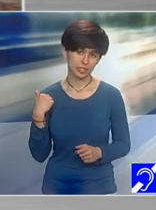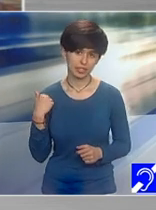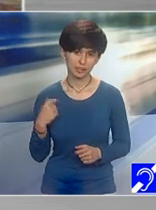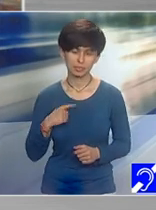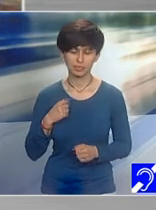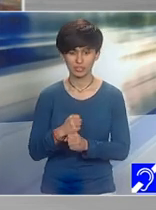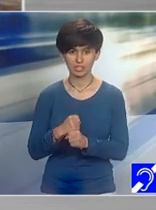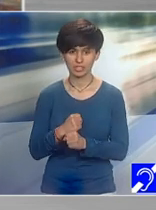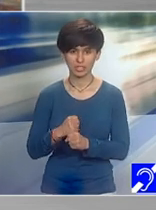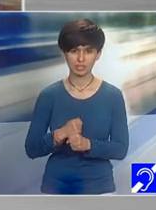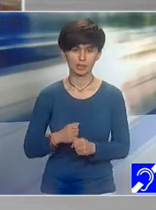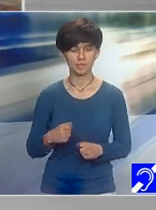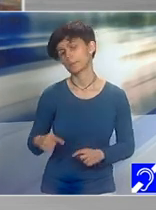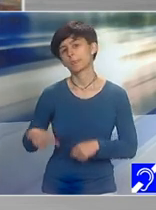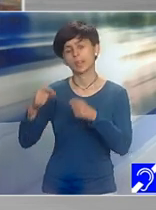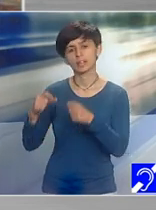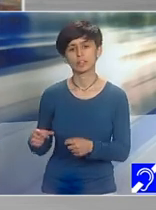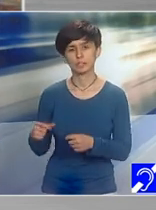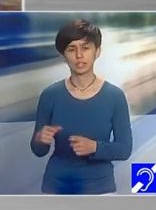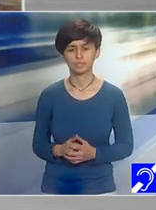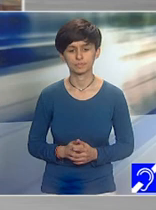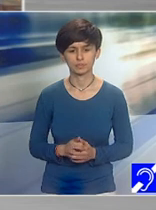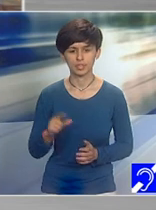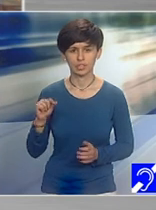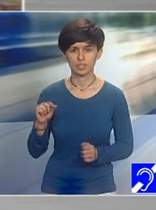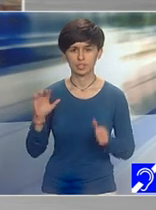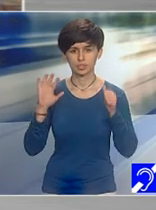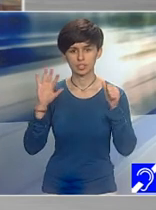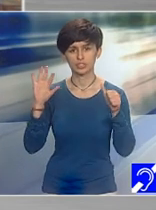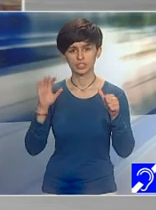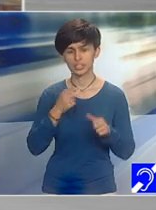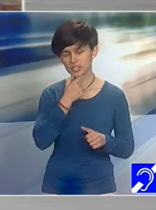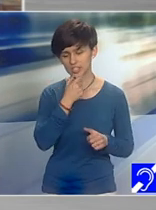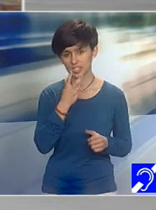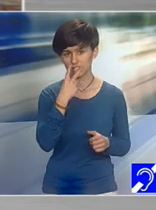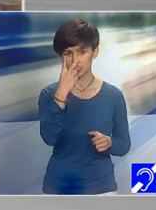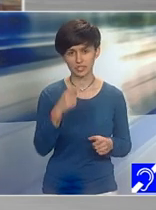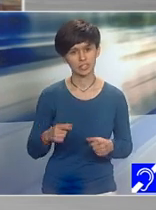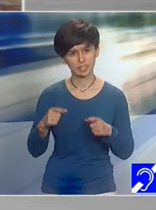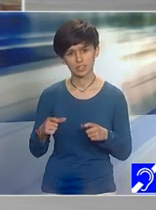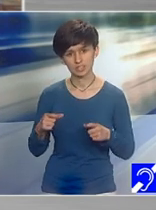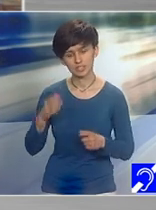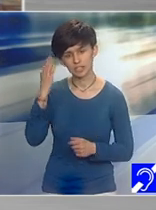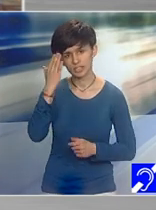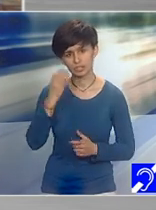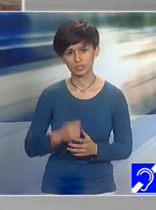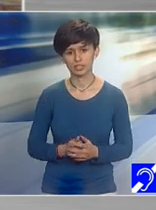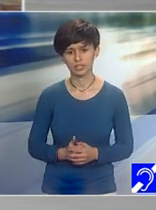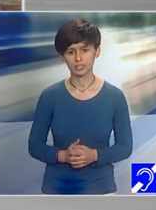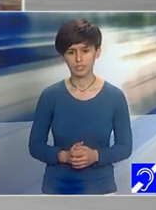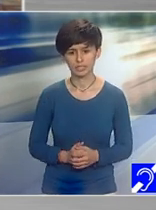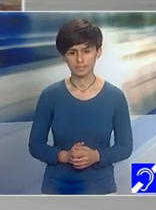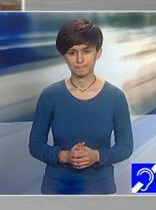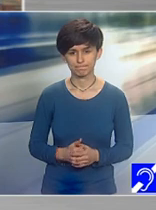De 26 de ani văd săli multifuncționale la școli. Acum, întâmplător, copiii mei au mers la Coșbuc, la școală,